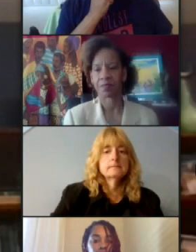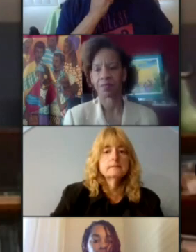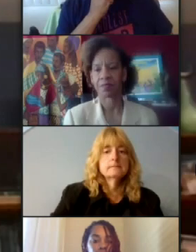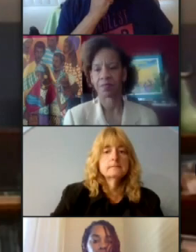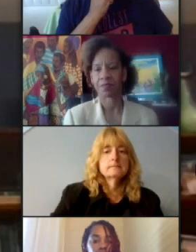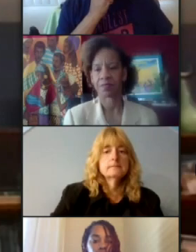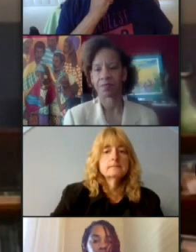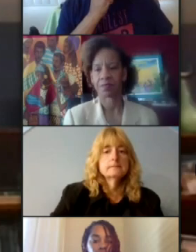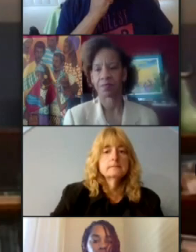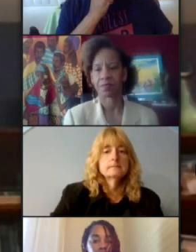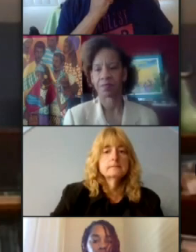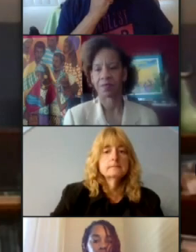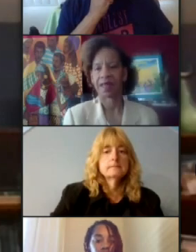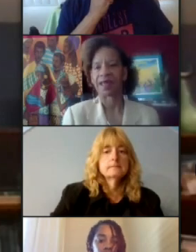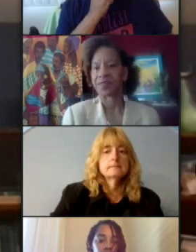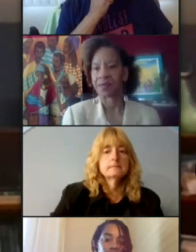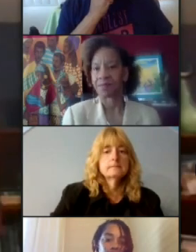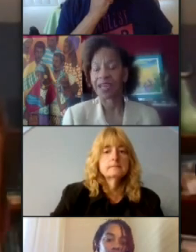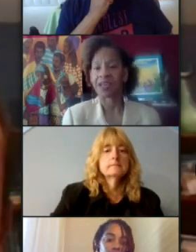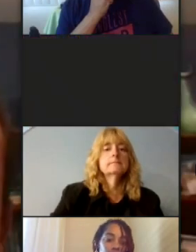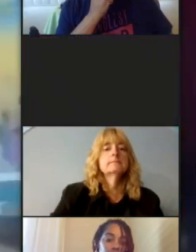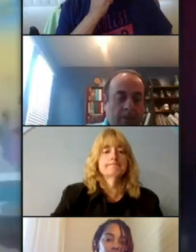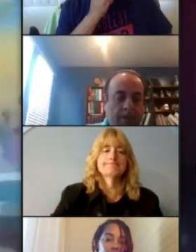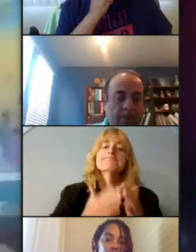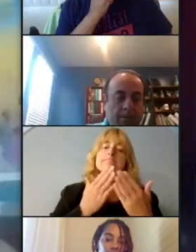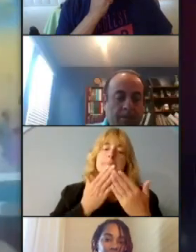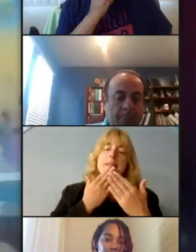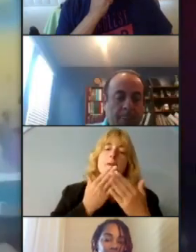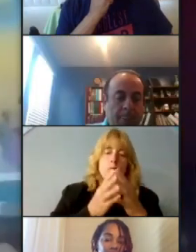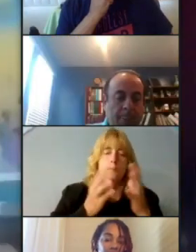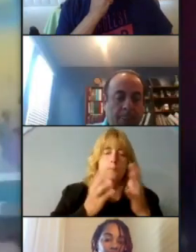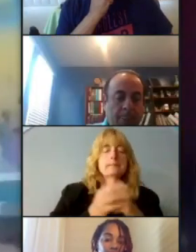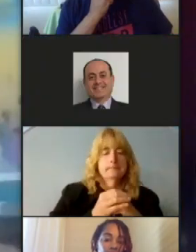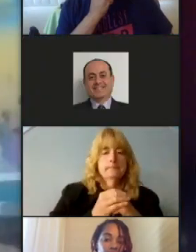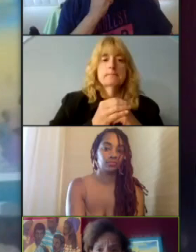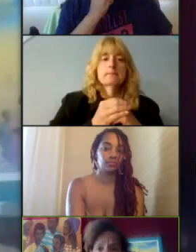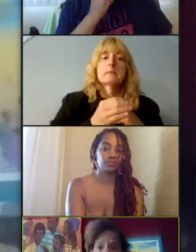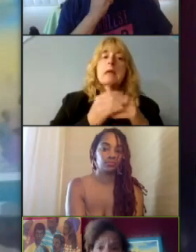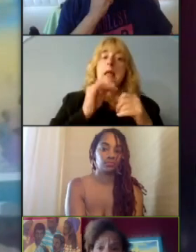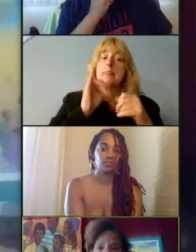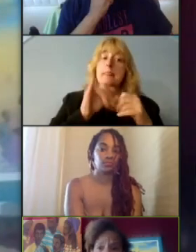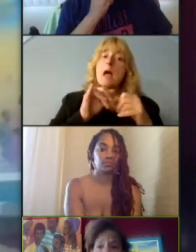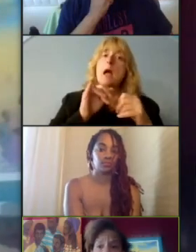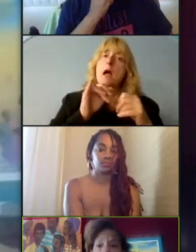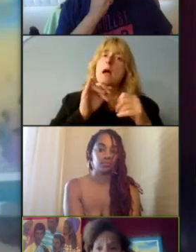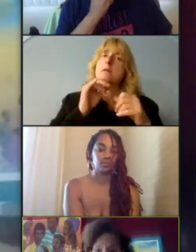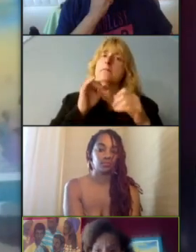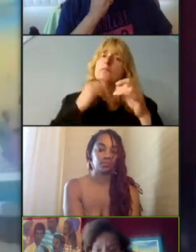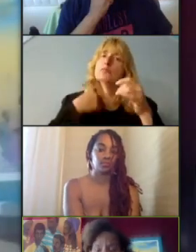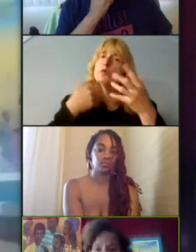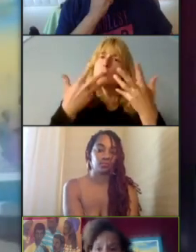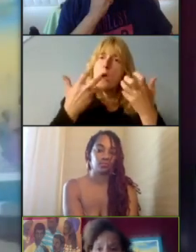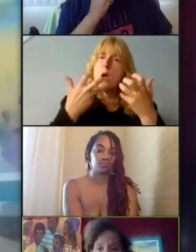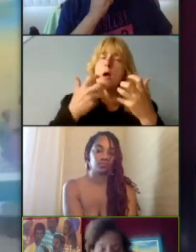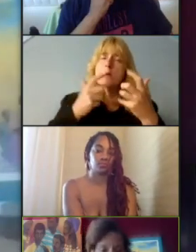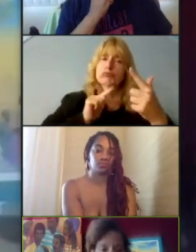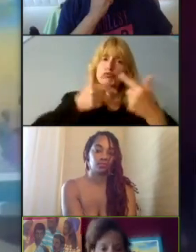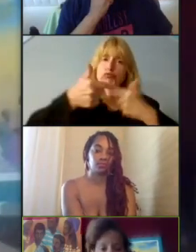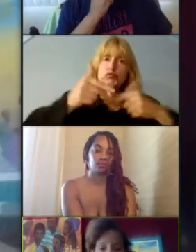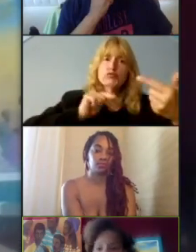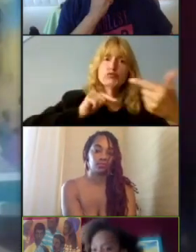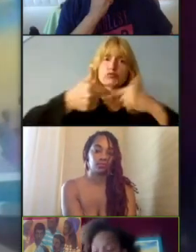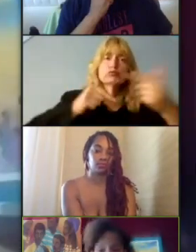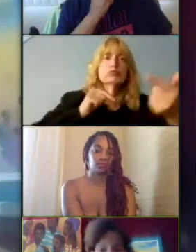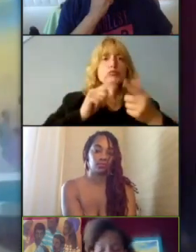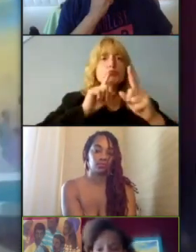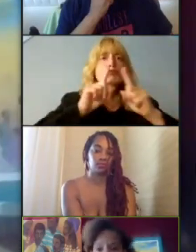313-241-7030. وشكرا. Thank you. Thank you so much. And this is a dialogue that we want to be two-way. So audience,